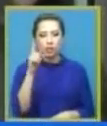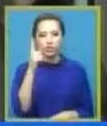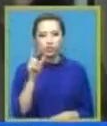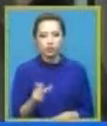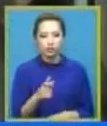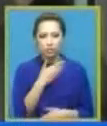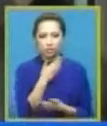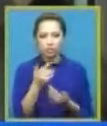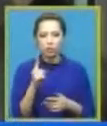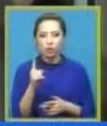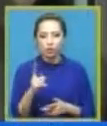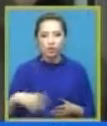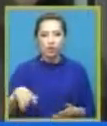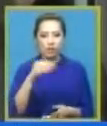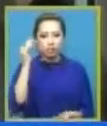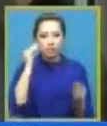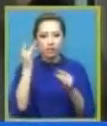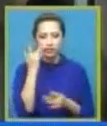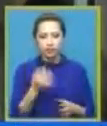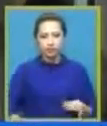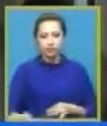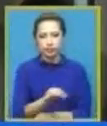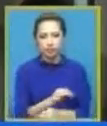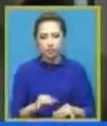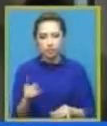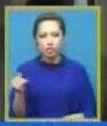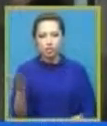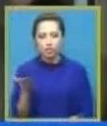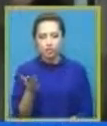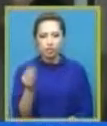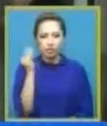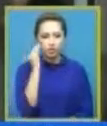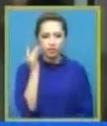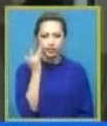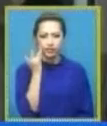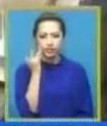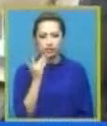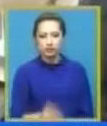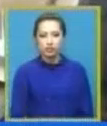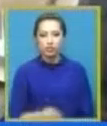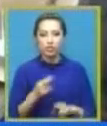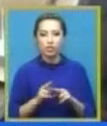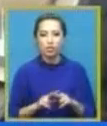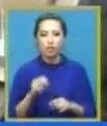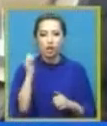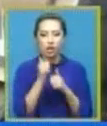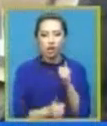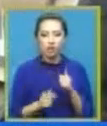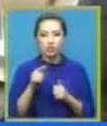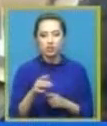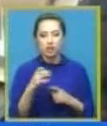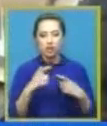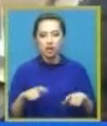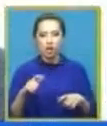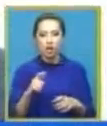білесіздер, коллегиальный орган болғандықтан барлық барып баяндайды, баяндағаннан кейін барып не қылады шешіледі. Қай үміткердің сынынан сүрінген